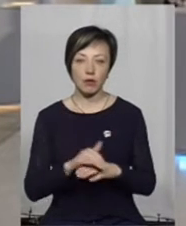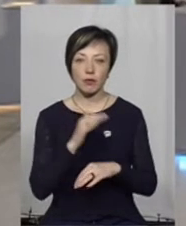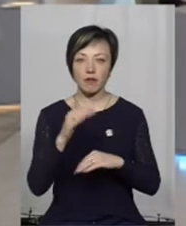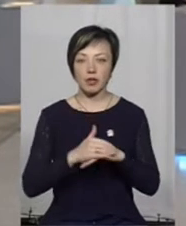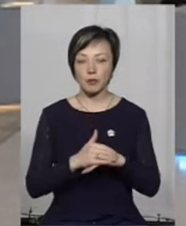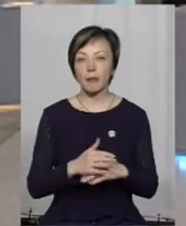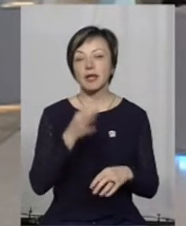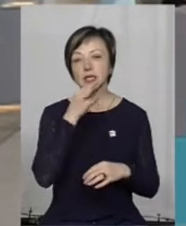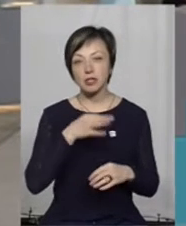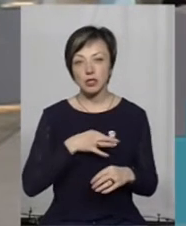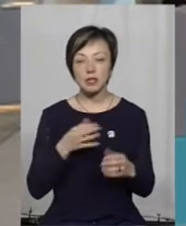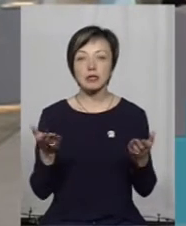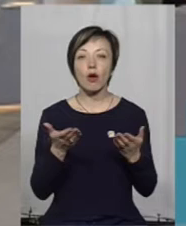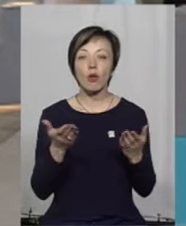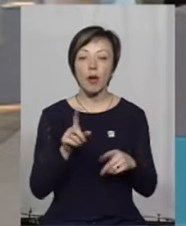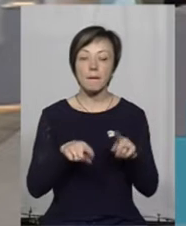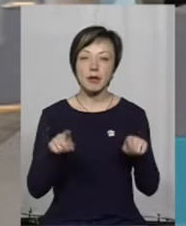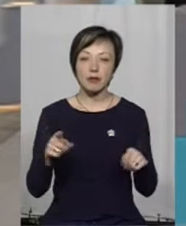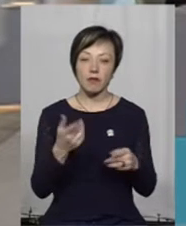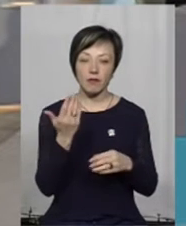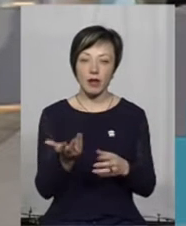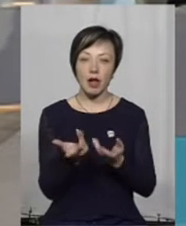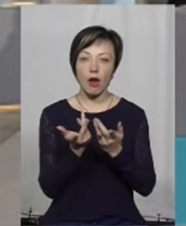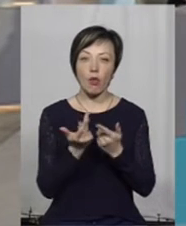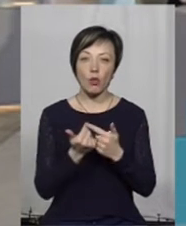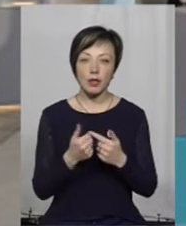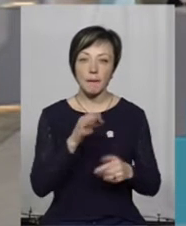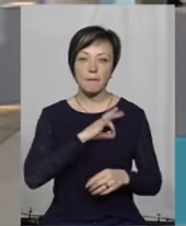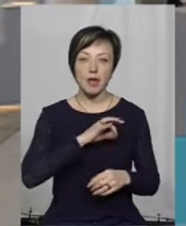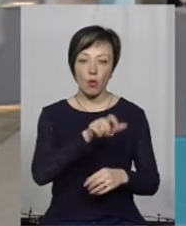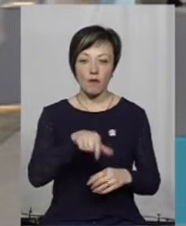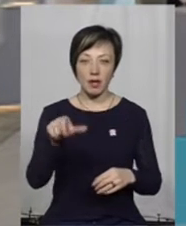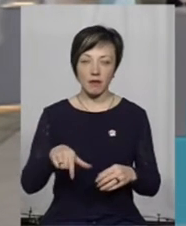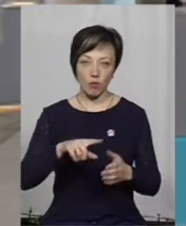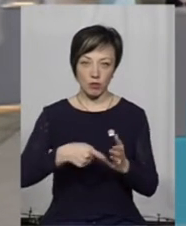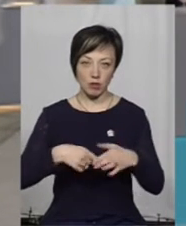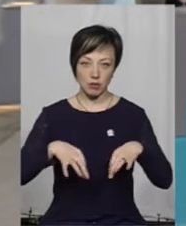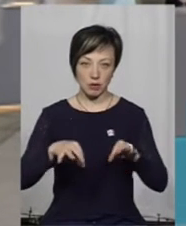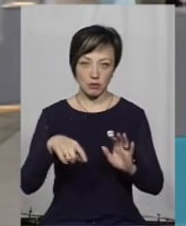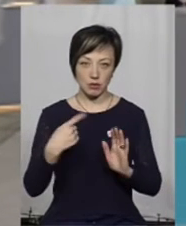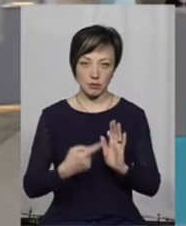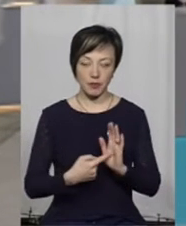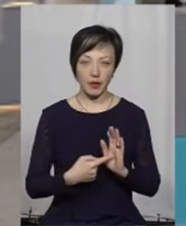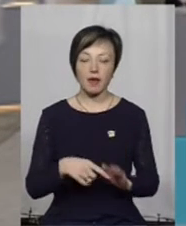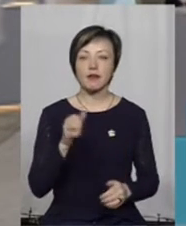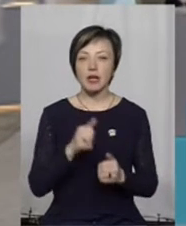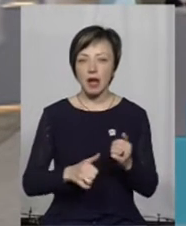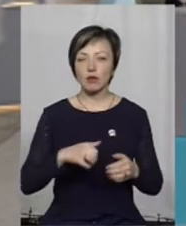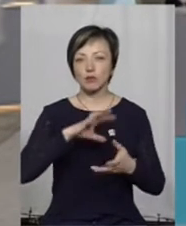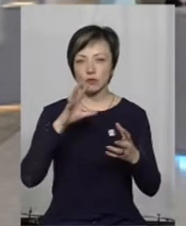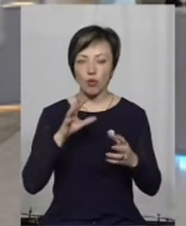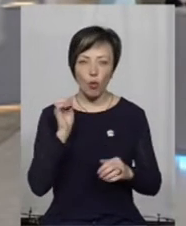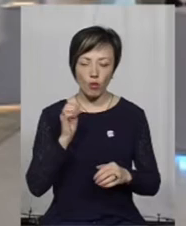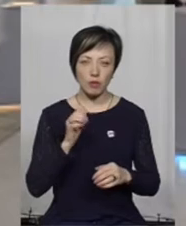Пане Сергію, скажіть, з якою періодичністю рахуєте пільговиків у комунальному транспорті? Взагалі ми кожен рік